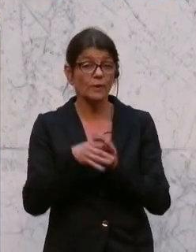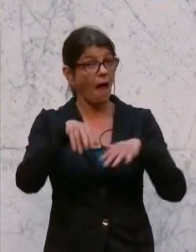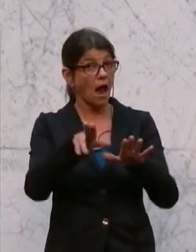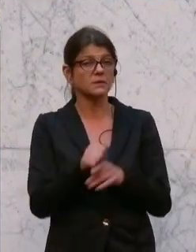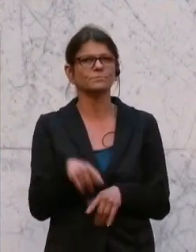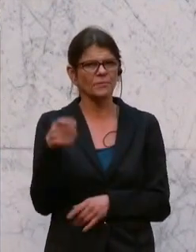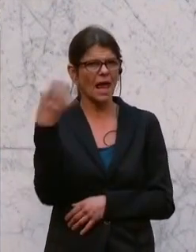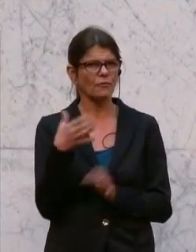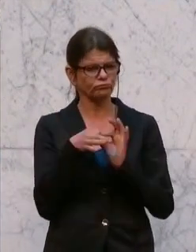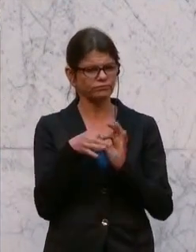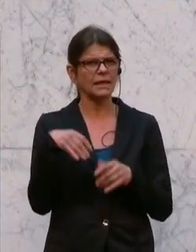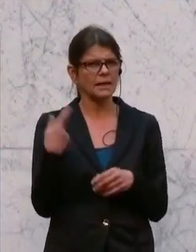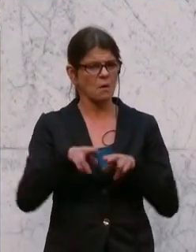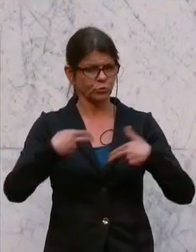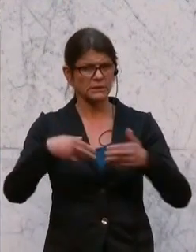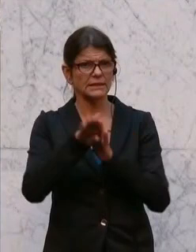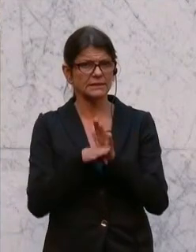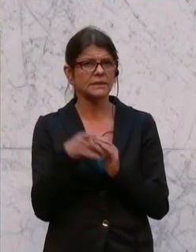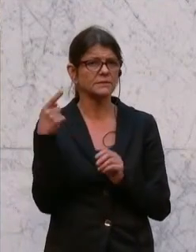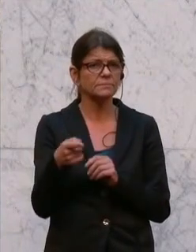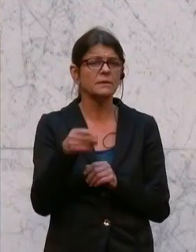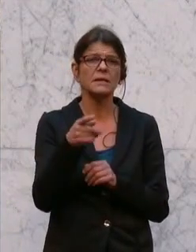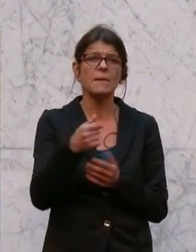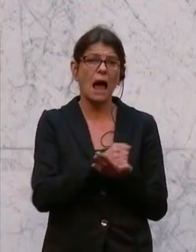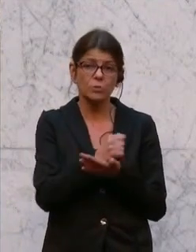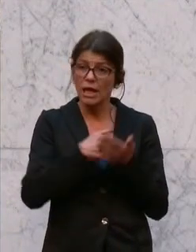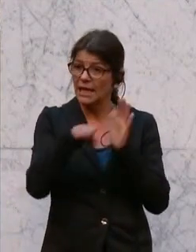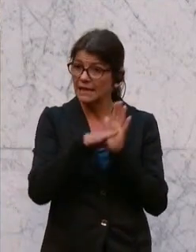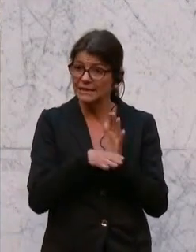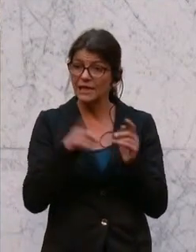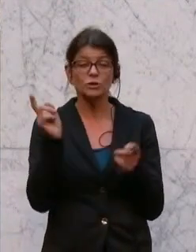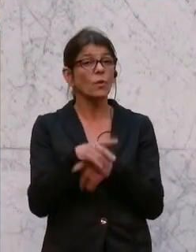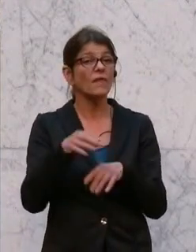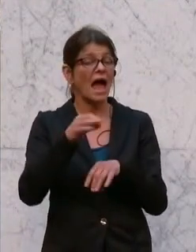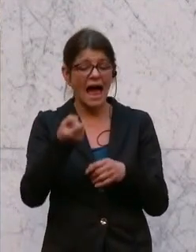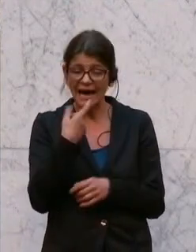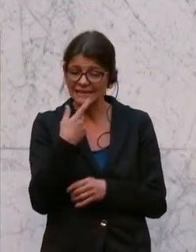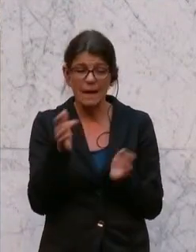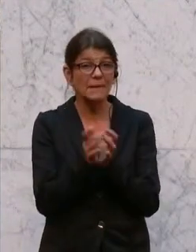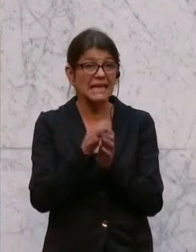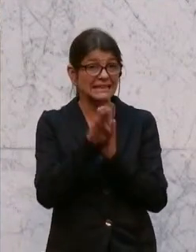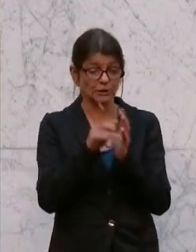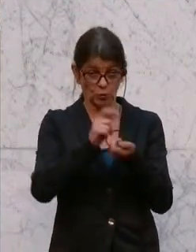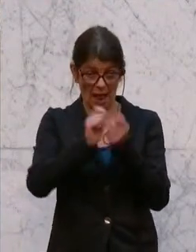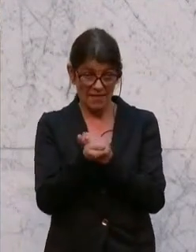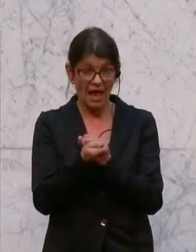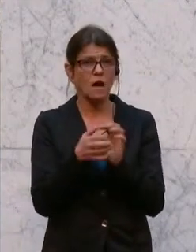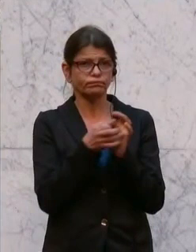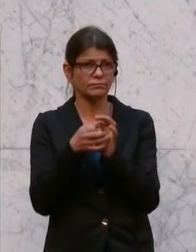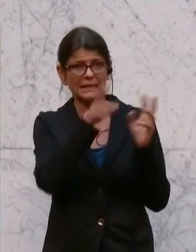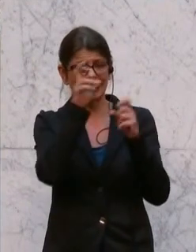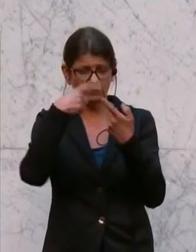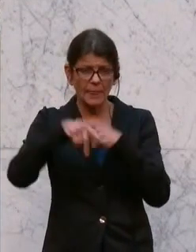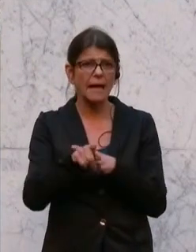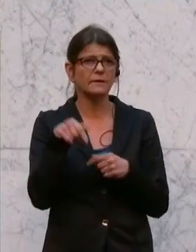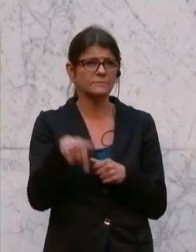8. Entwurf betreffend ein Bundesgesetz, mit dem das Apothekengesetz und das Arzneimittelgesetz geändert werden, samt Titel und